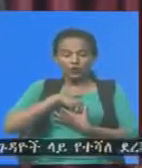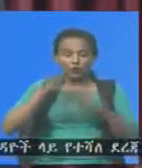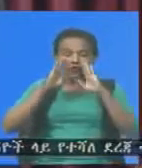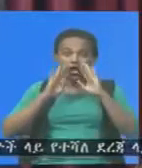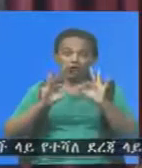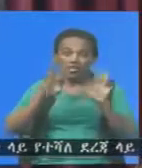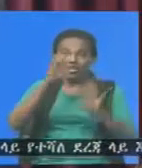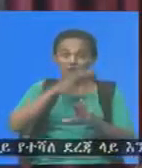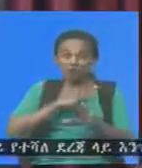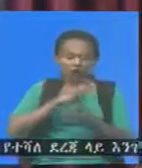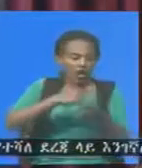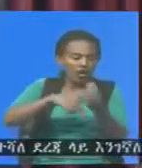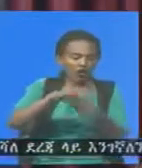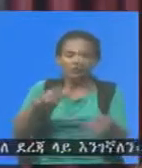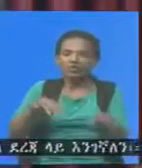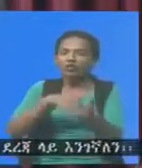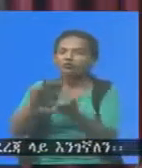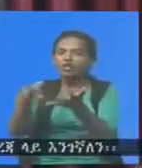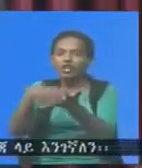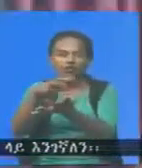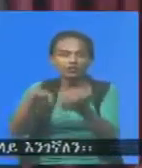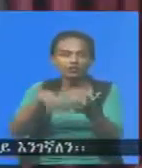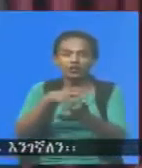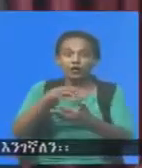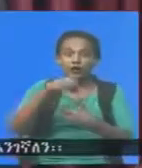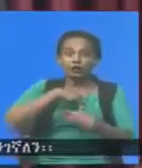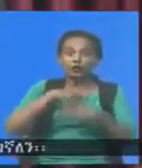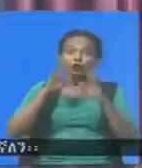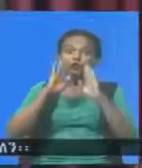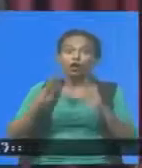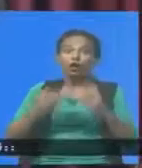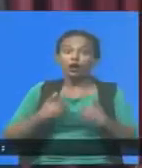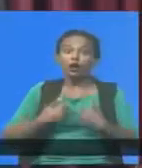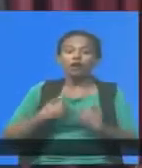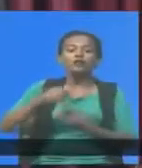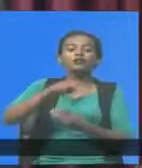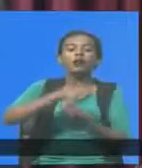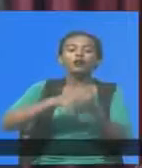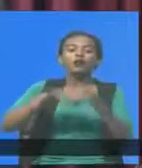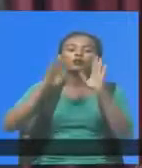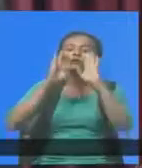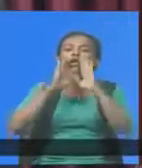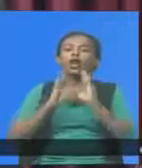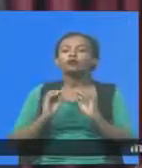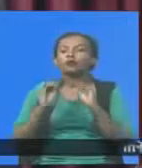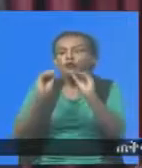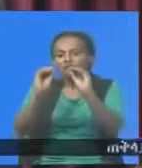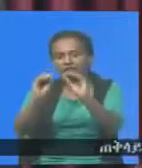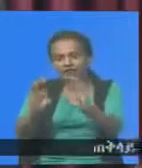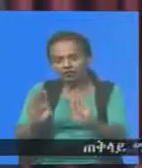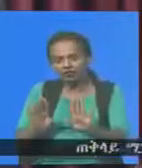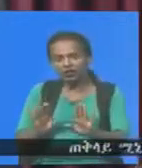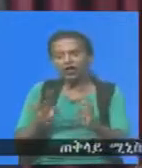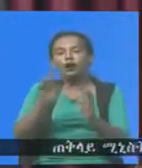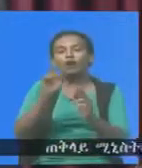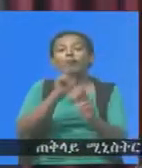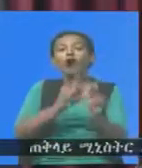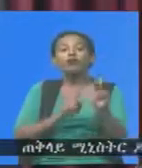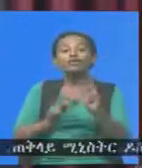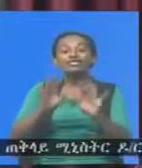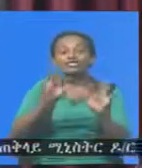ሰው አካባቢ ረብሻል። ውስጣዊ ሰላም ያለው ለአካባቢ ሰላም የሚሰጥ ማህበረሰብ